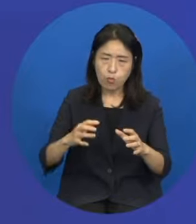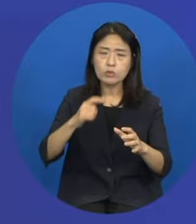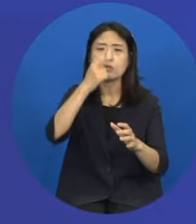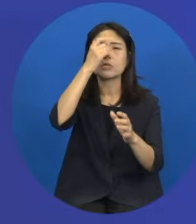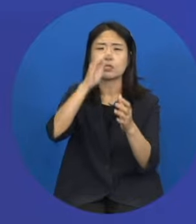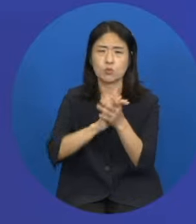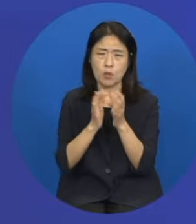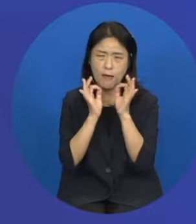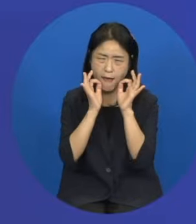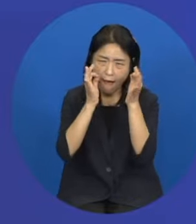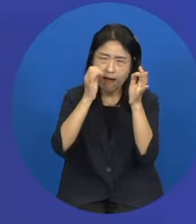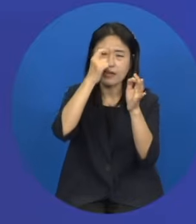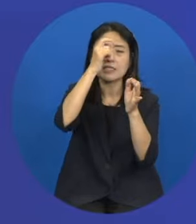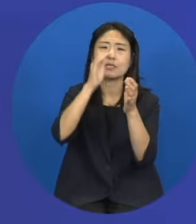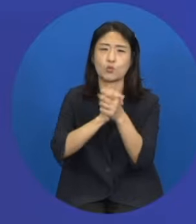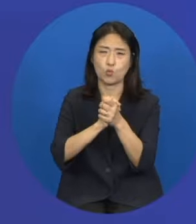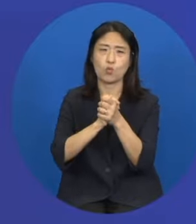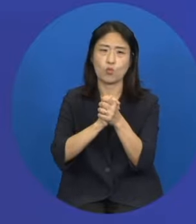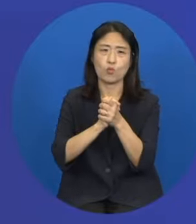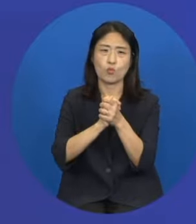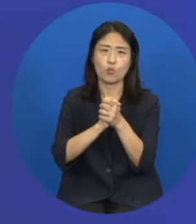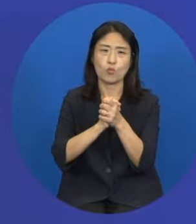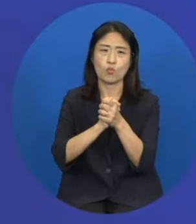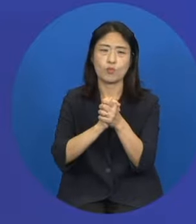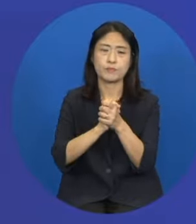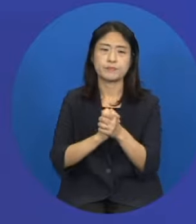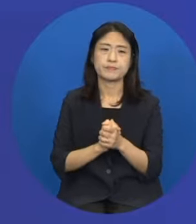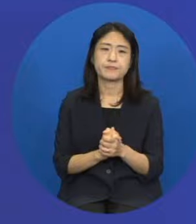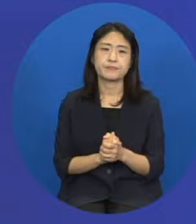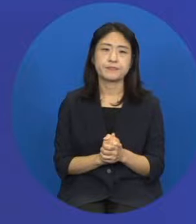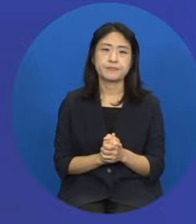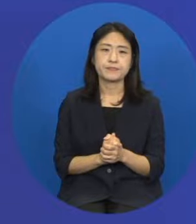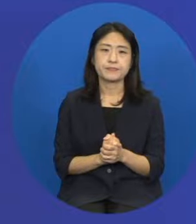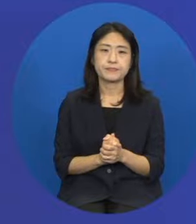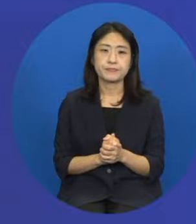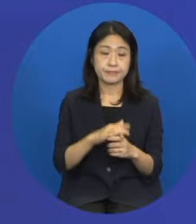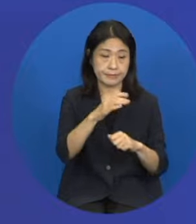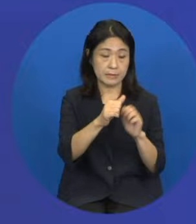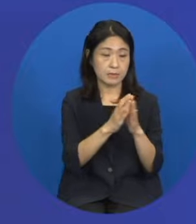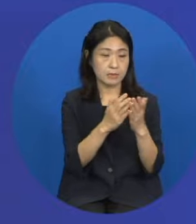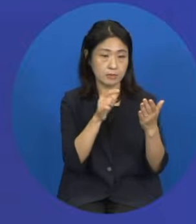합심으로 하나님께 기도했던 것입니다. 성경은